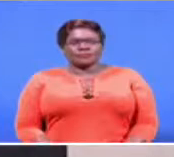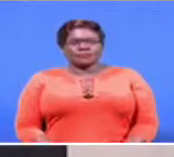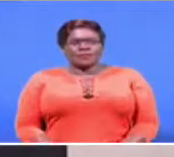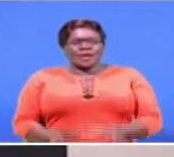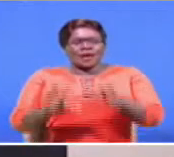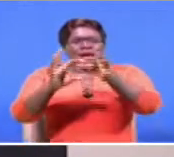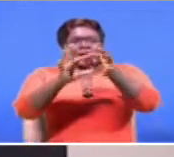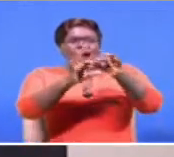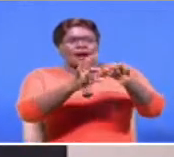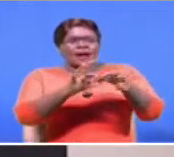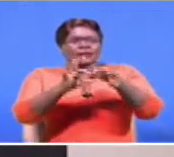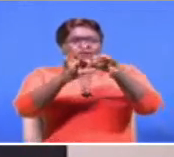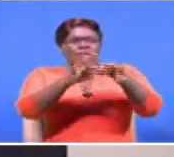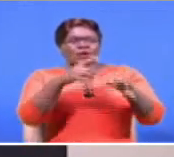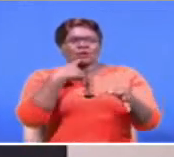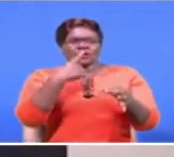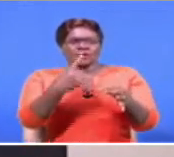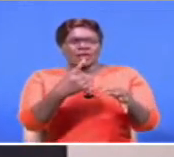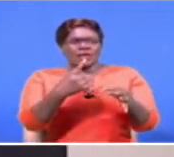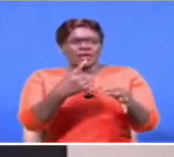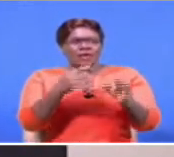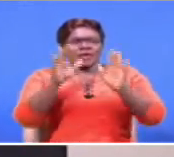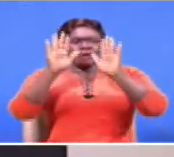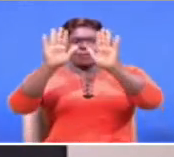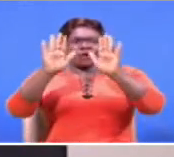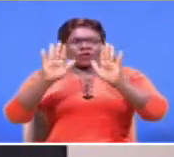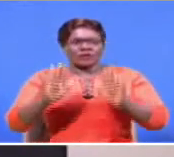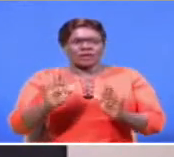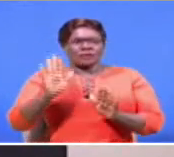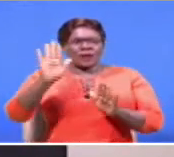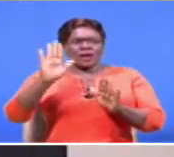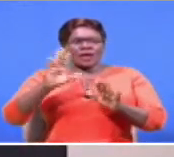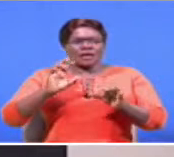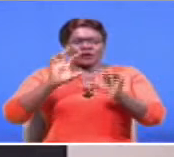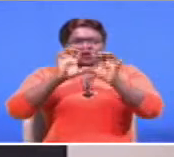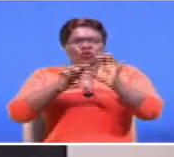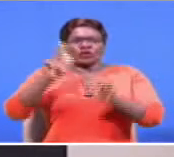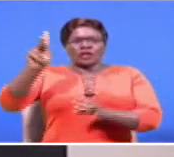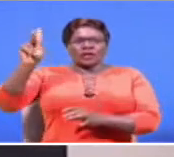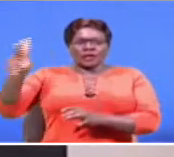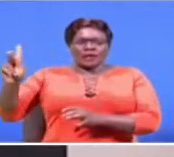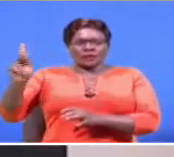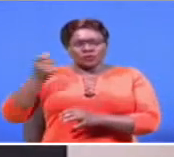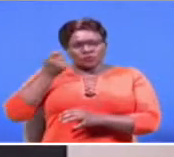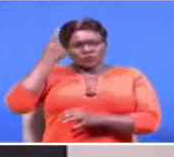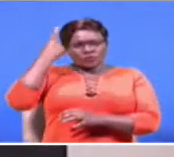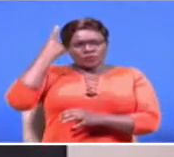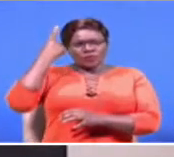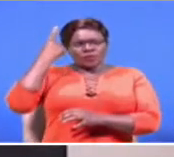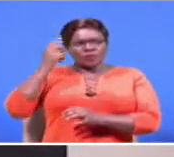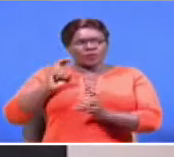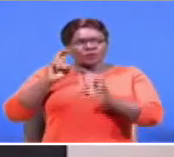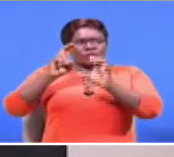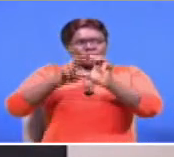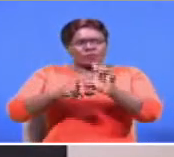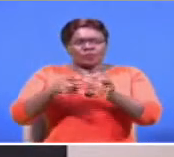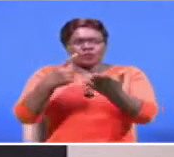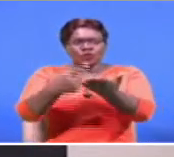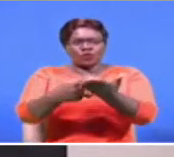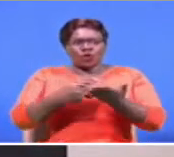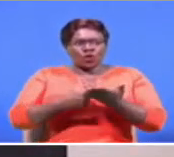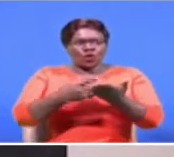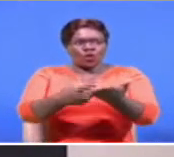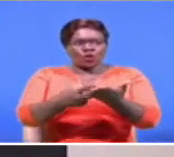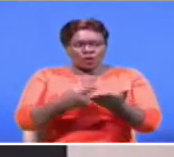Muungano wa Azimio umesema kwamba kuna haja ya wenzao kwenye muungano wa Kenya Kwanza kumakinika na kujumuika kwenye meza ya mazungumzo